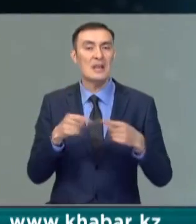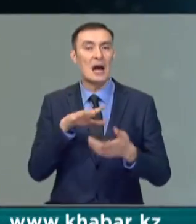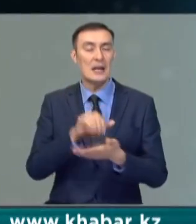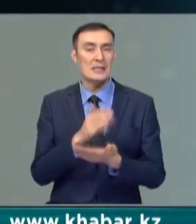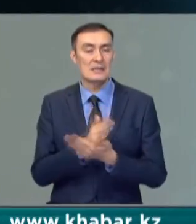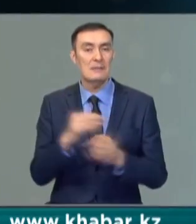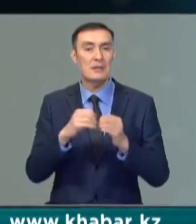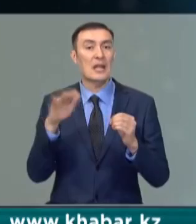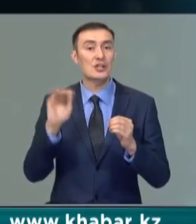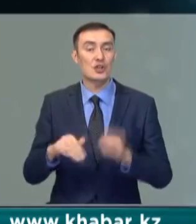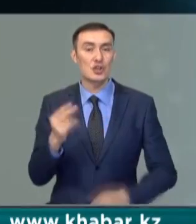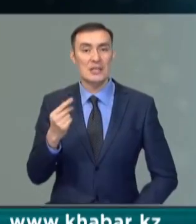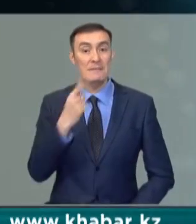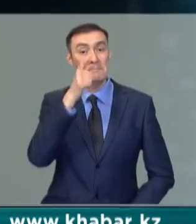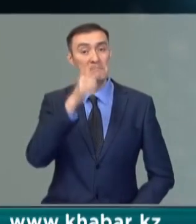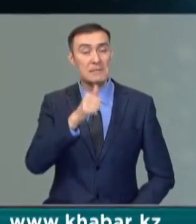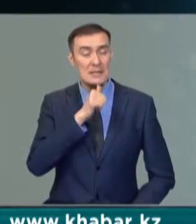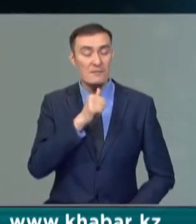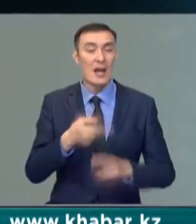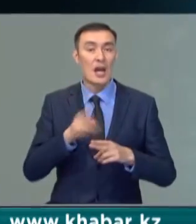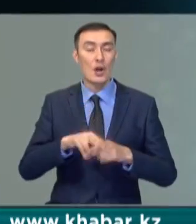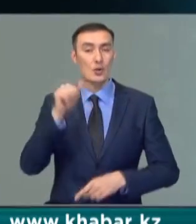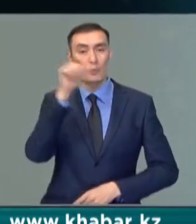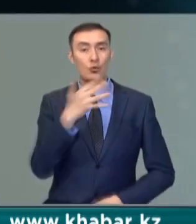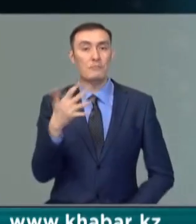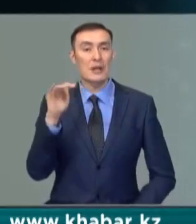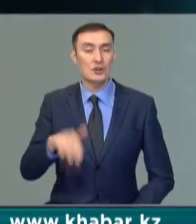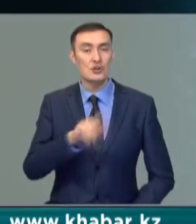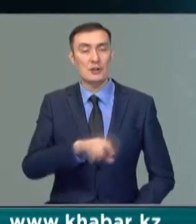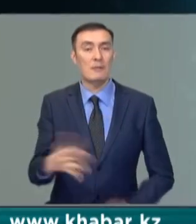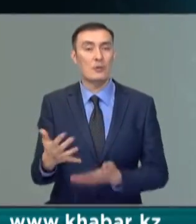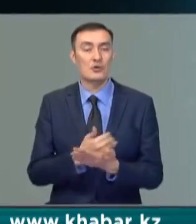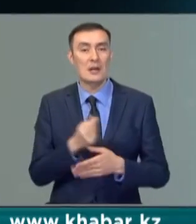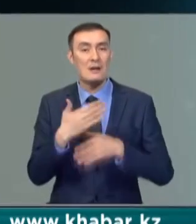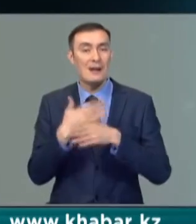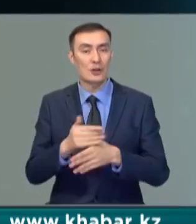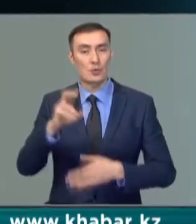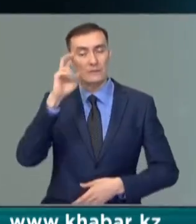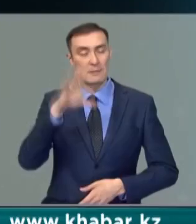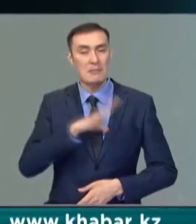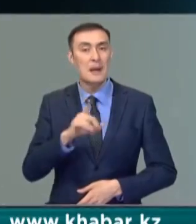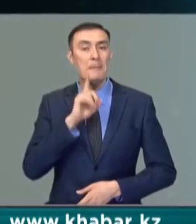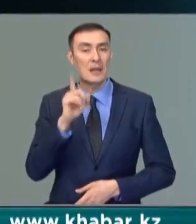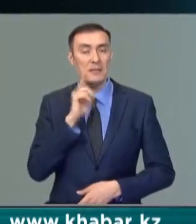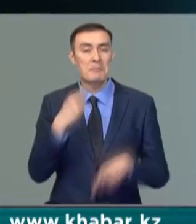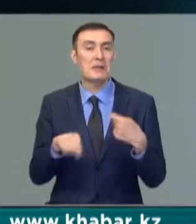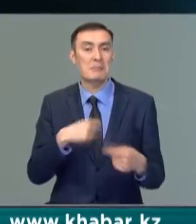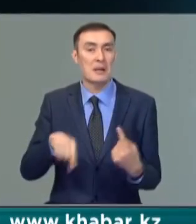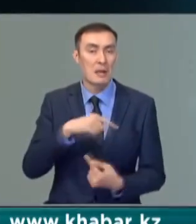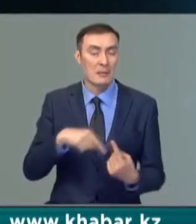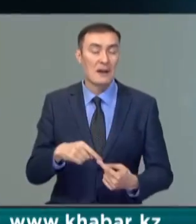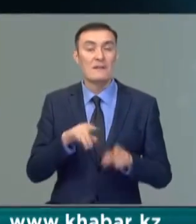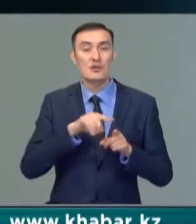составит всего 15 тысяч тенге в месяц. В этом году 5 тысяч человек получили гранты от государства и стали молодыми предпринимателями.